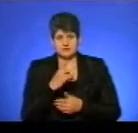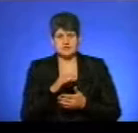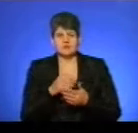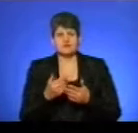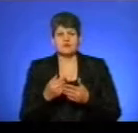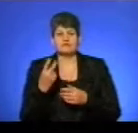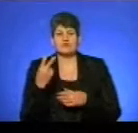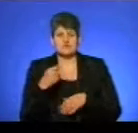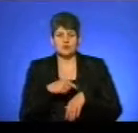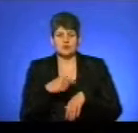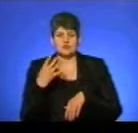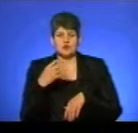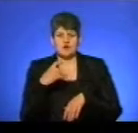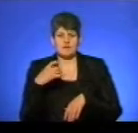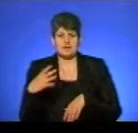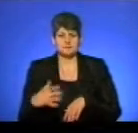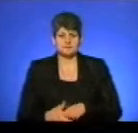о 20.40.